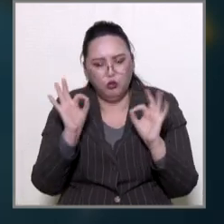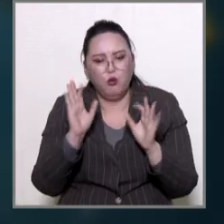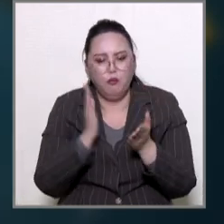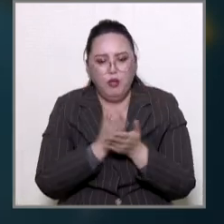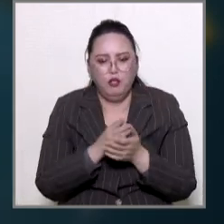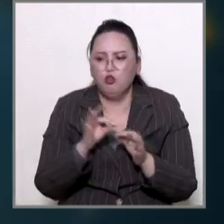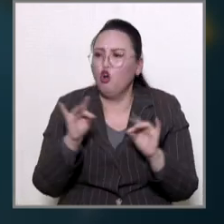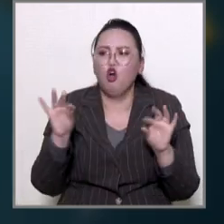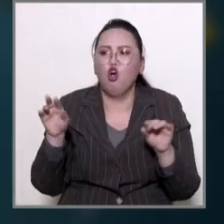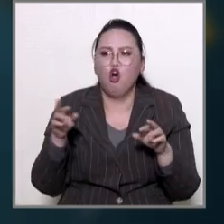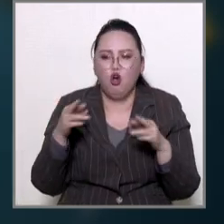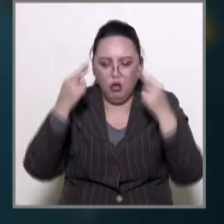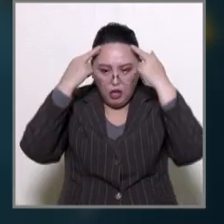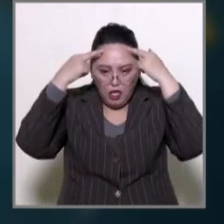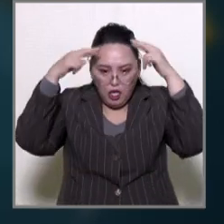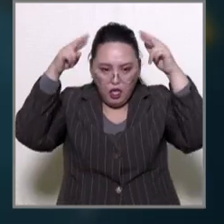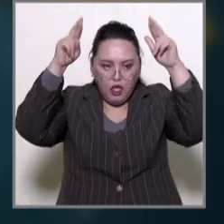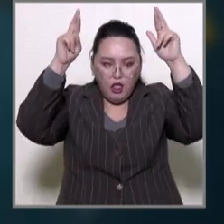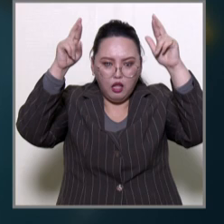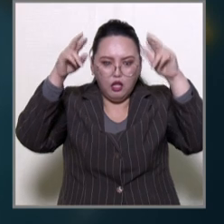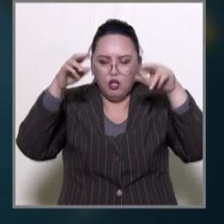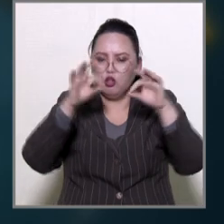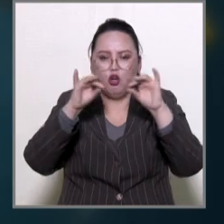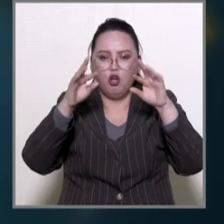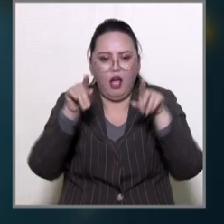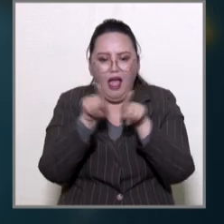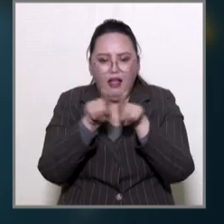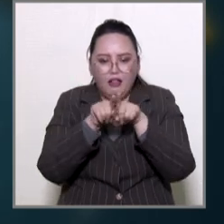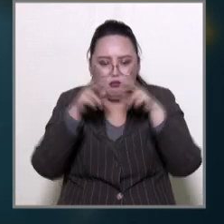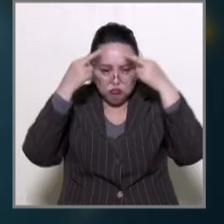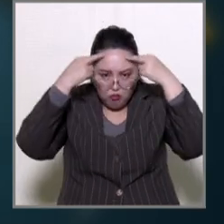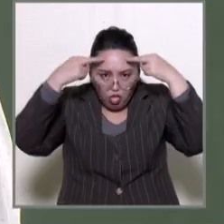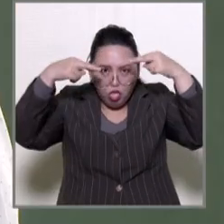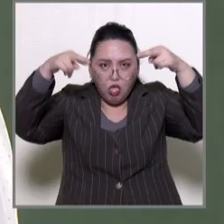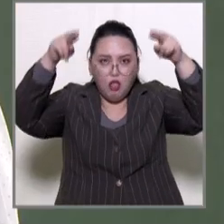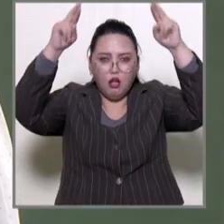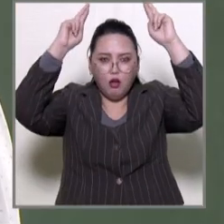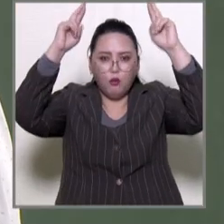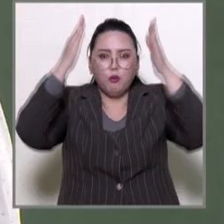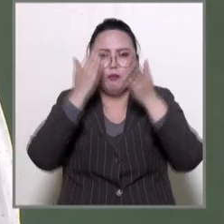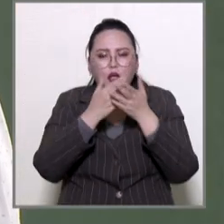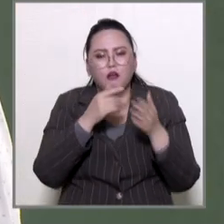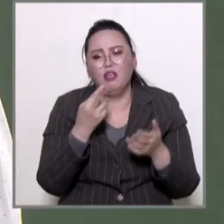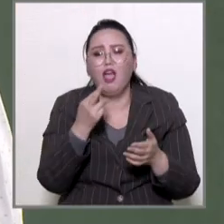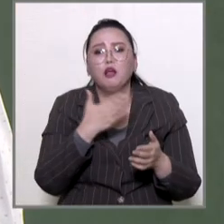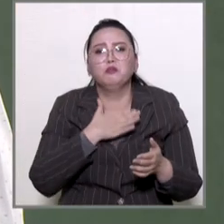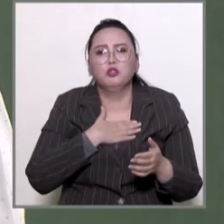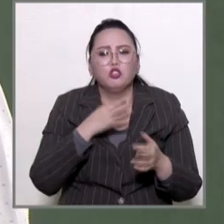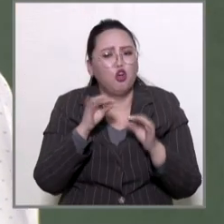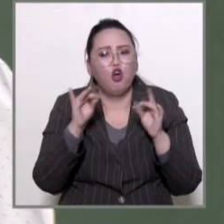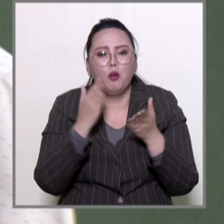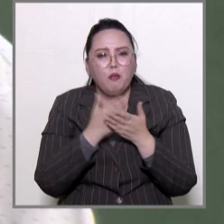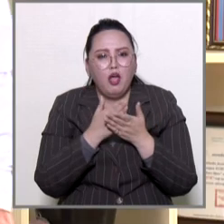эсвэл дээшээ сэрж байгаад миний эвэр яагаад ийм болов гэдгийг бодох хэдий ч учир шалтгааны нөлөөгүй